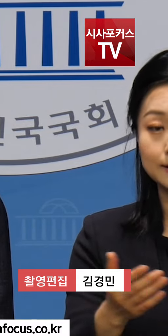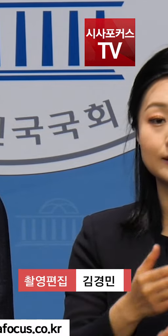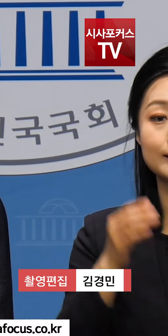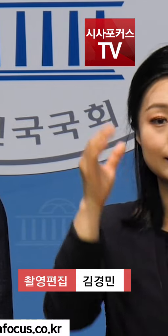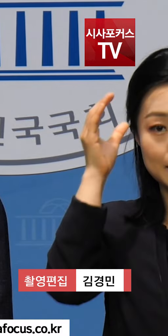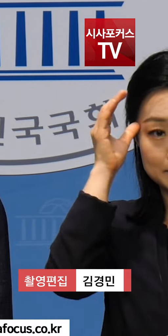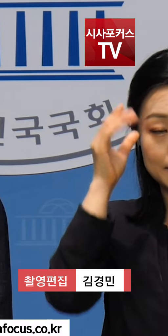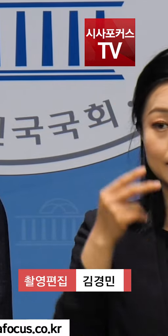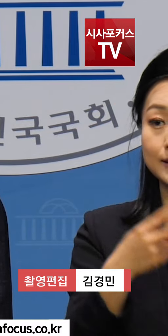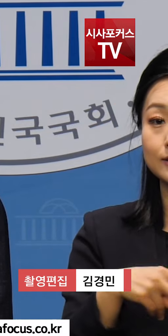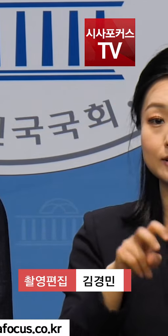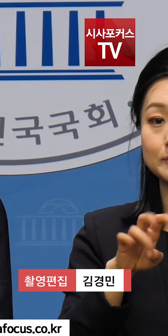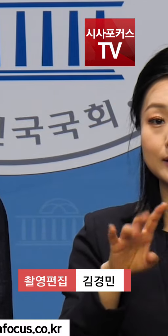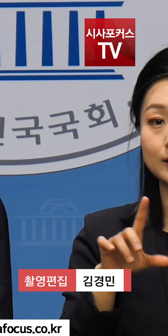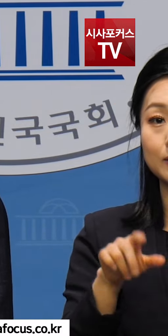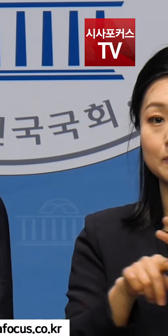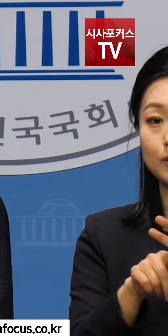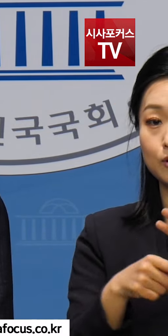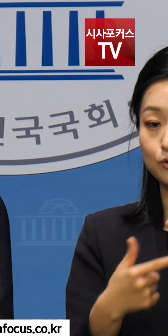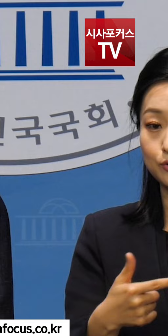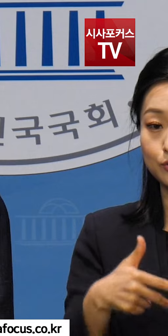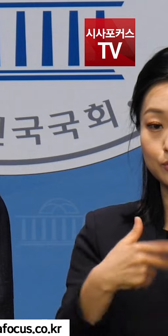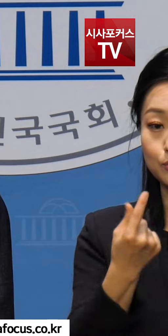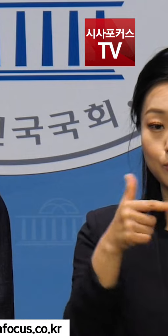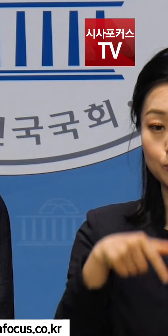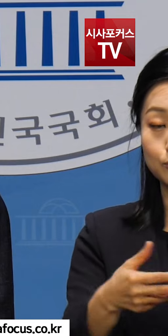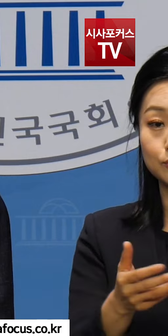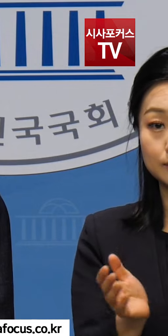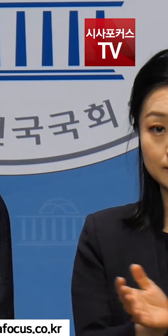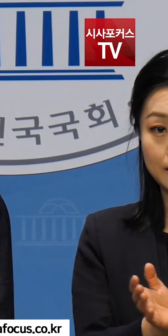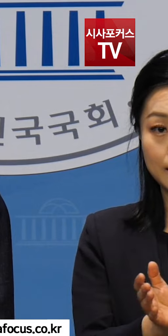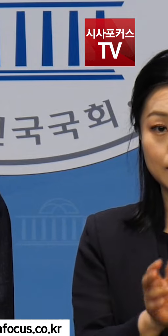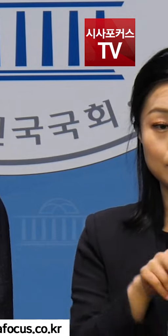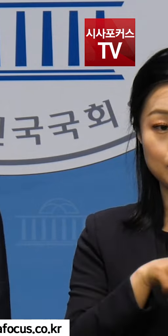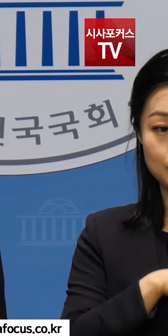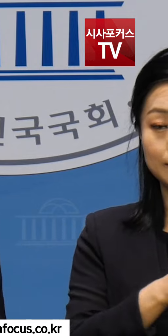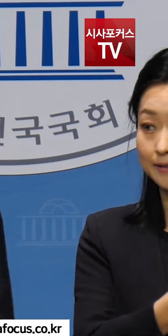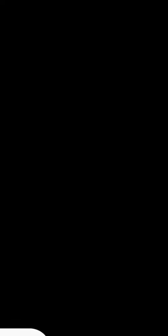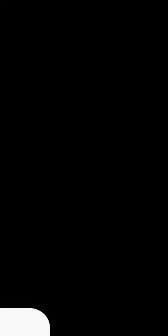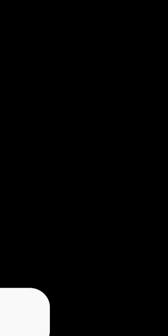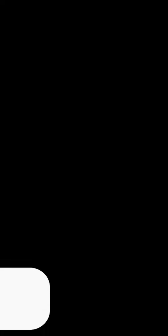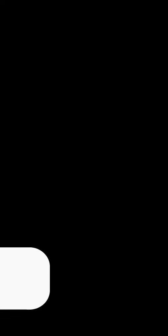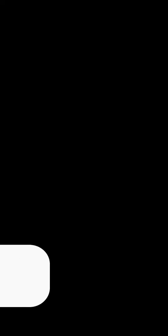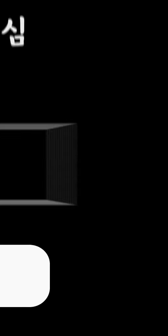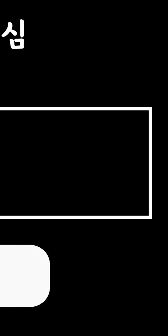기대한다. 2024년 8월 6일 조국혁신당 원내대표단 일동.